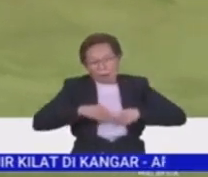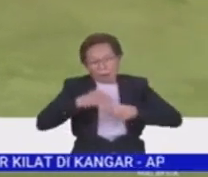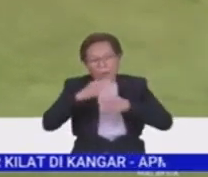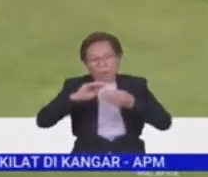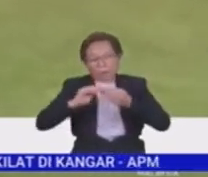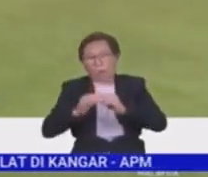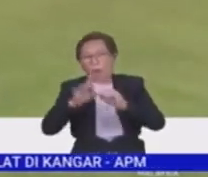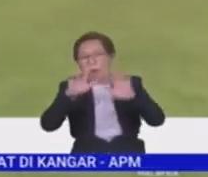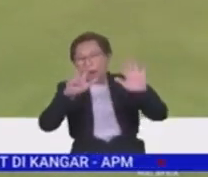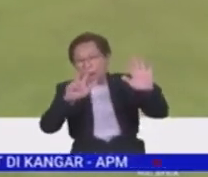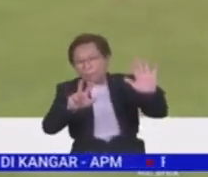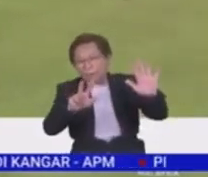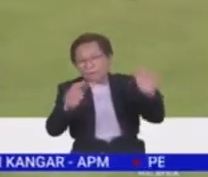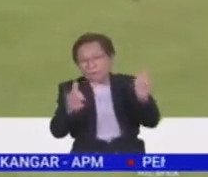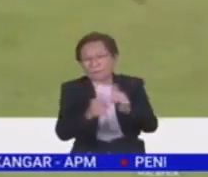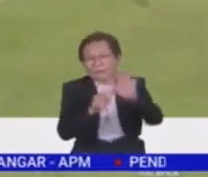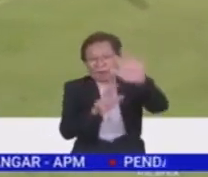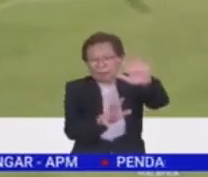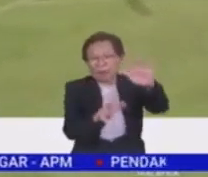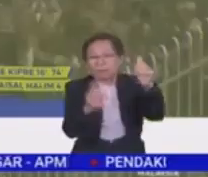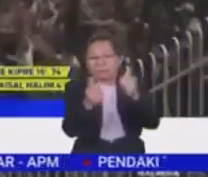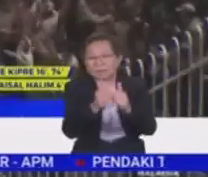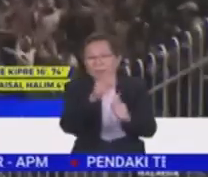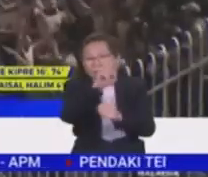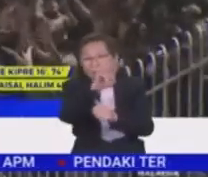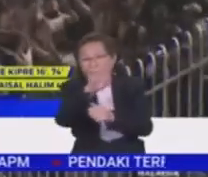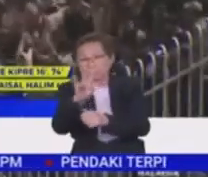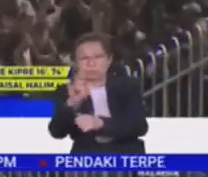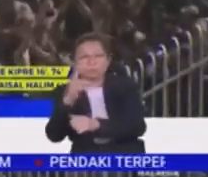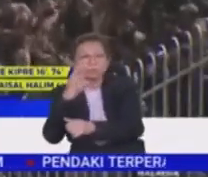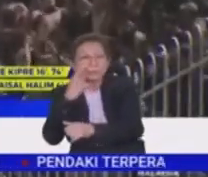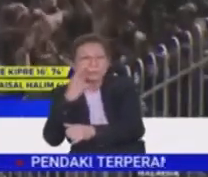di tempat ke-8 Liga dengan 27 mata.